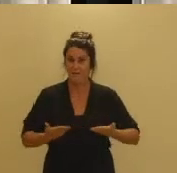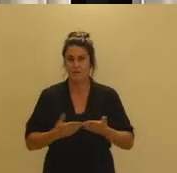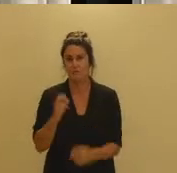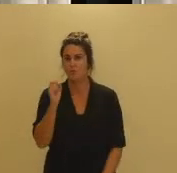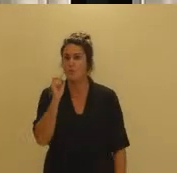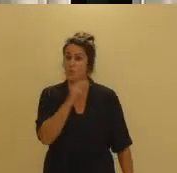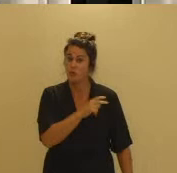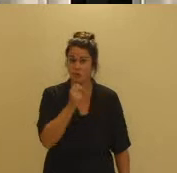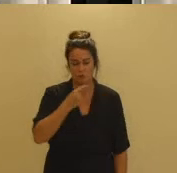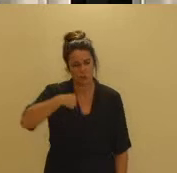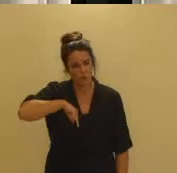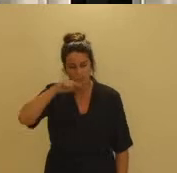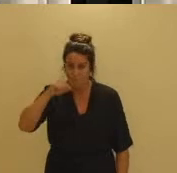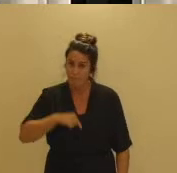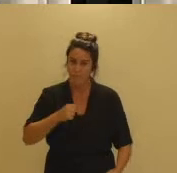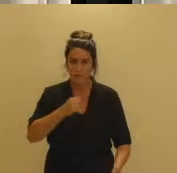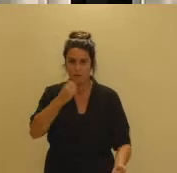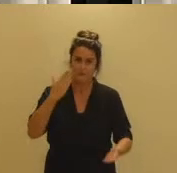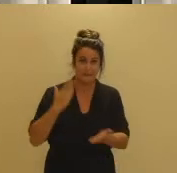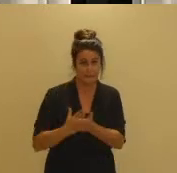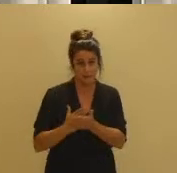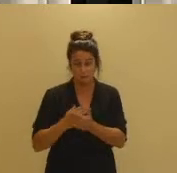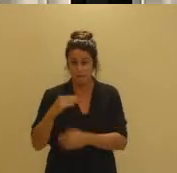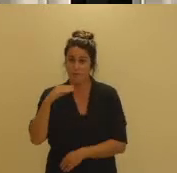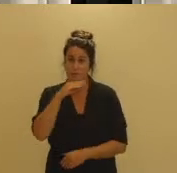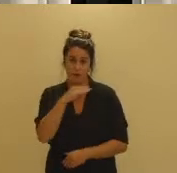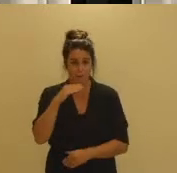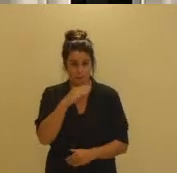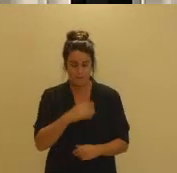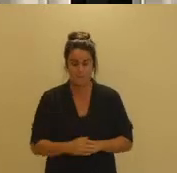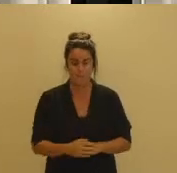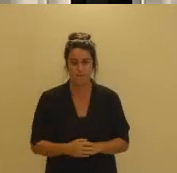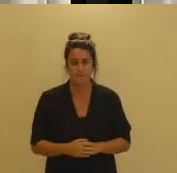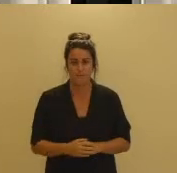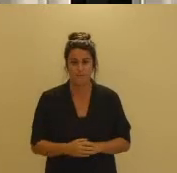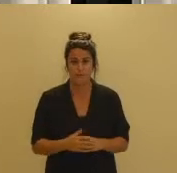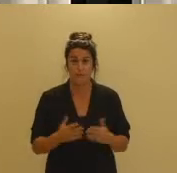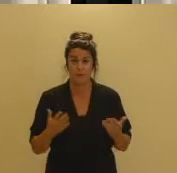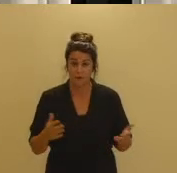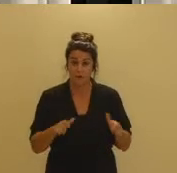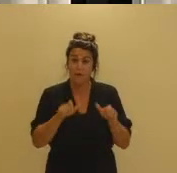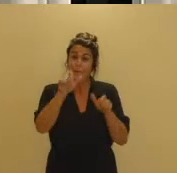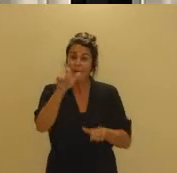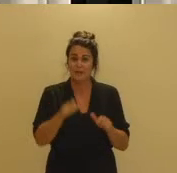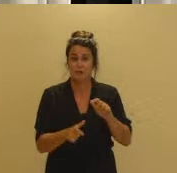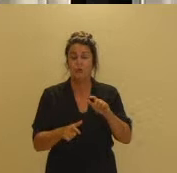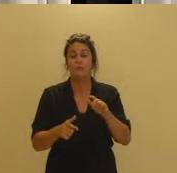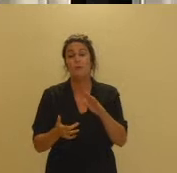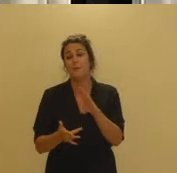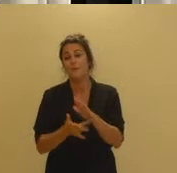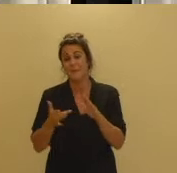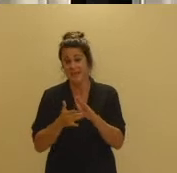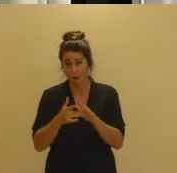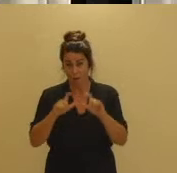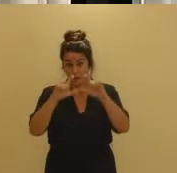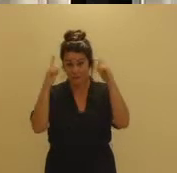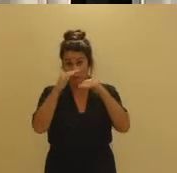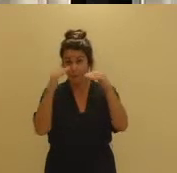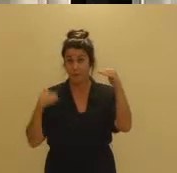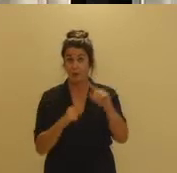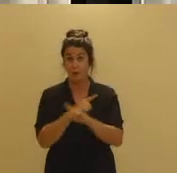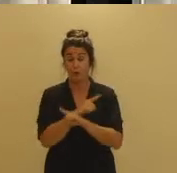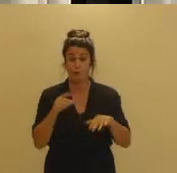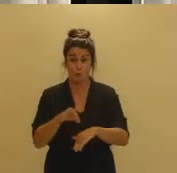il se fallait prendre des initiatives en ce sens. La question des mineurs non accompagnés est une compétence exclusive